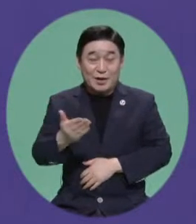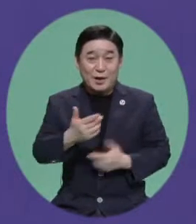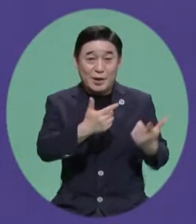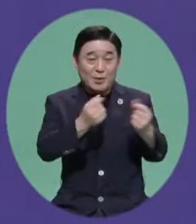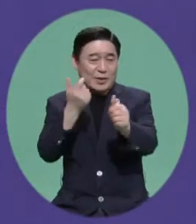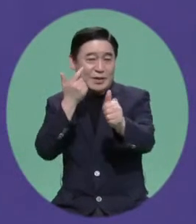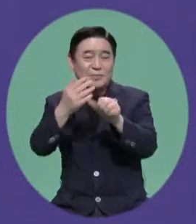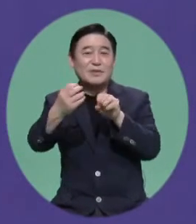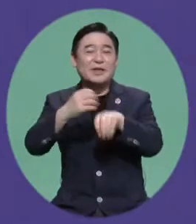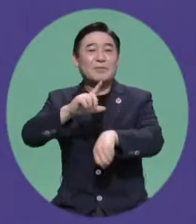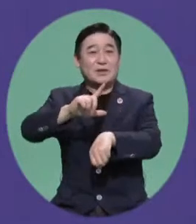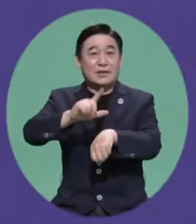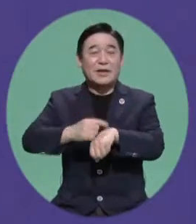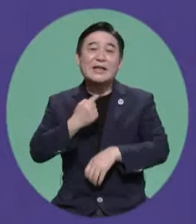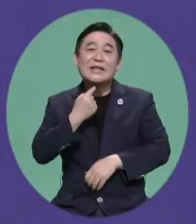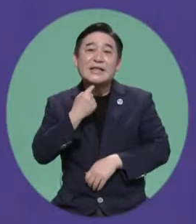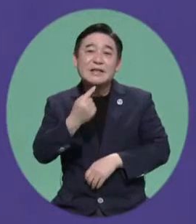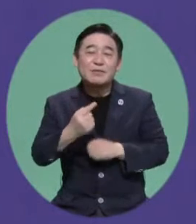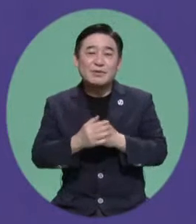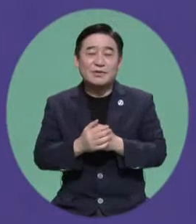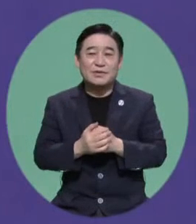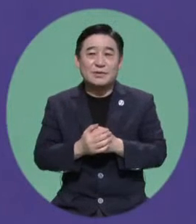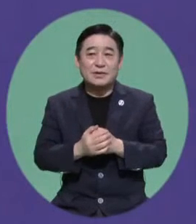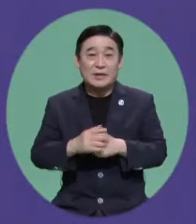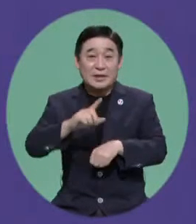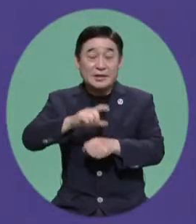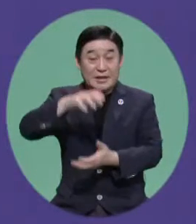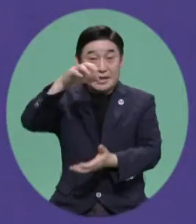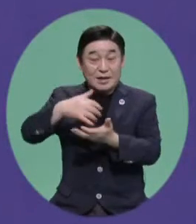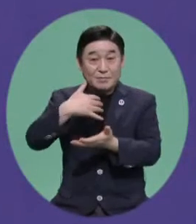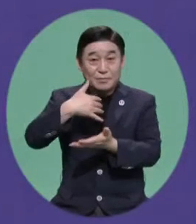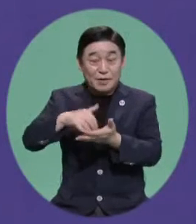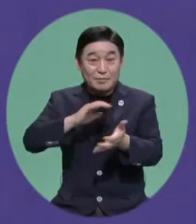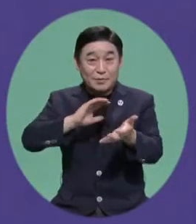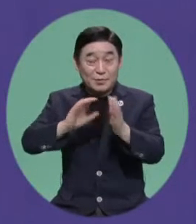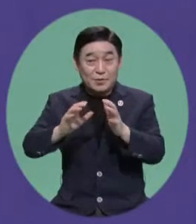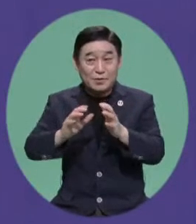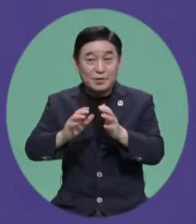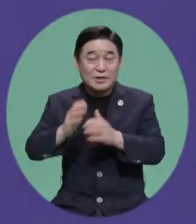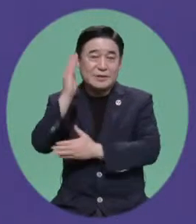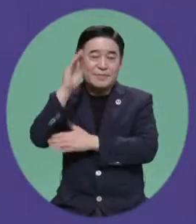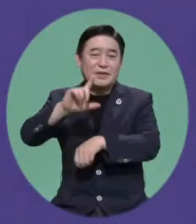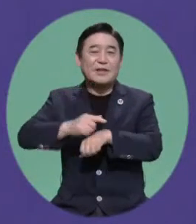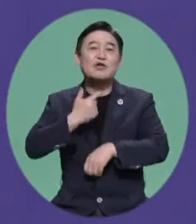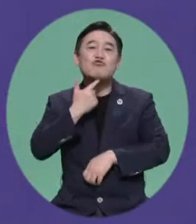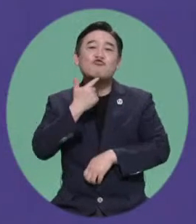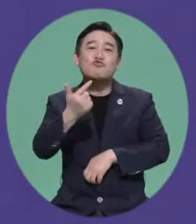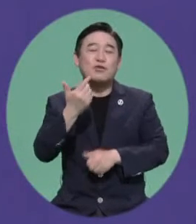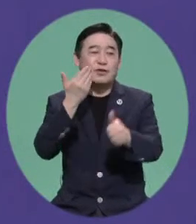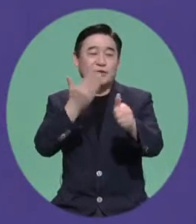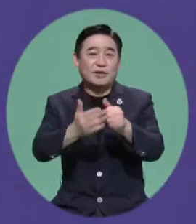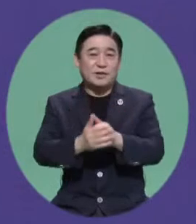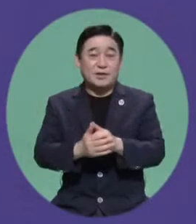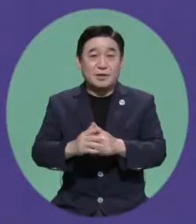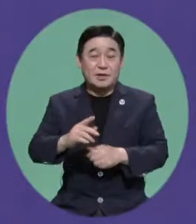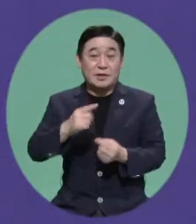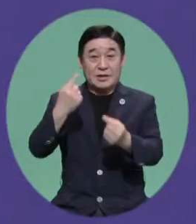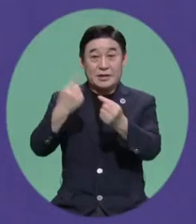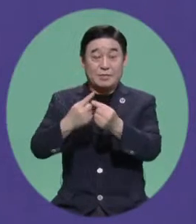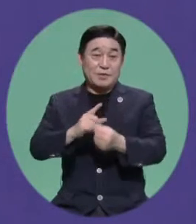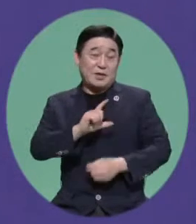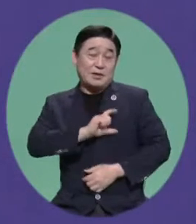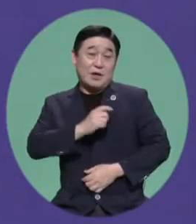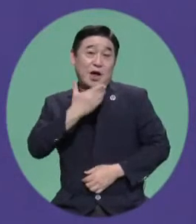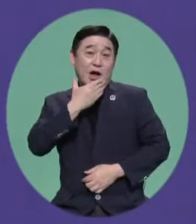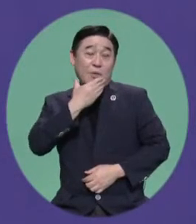질문에 대한 답변 시간 1분 이구요 시간 총량제 토론 발언 시간은 6분 씩 드리겠습니다 첫번째 주제